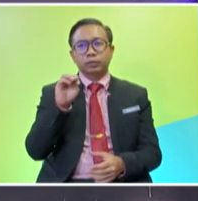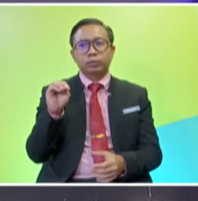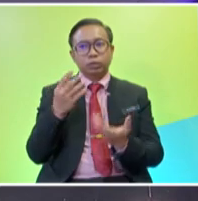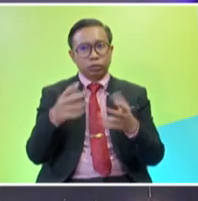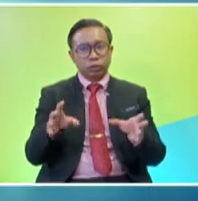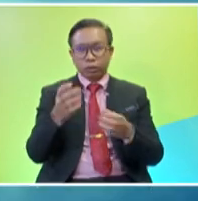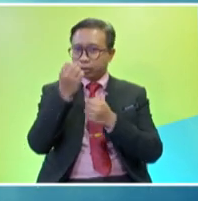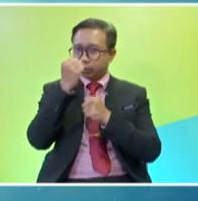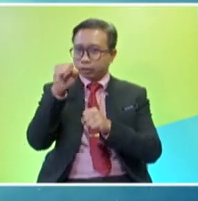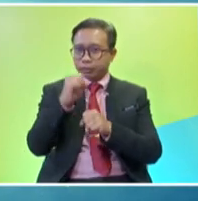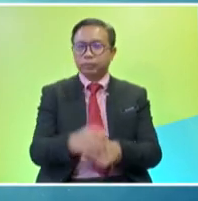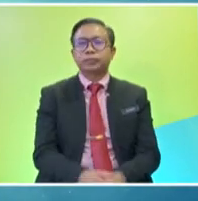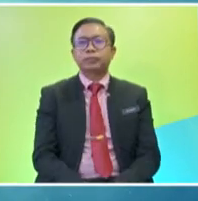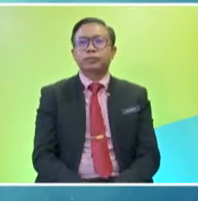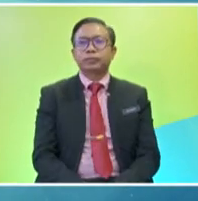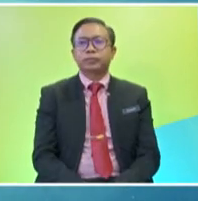dapatnya